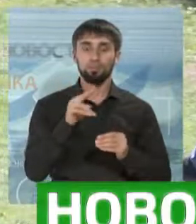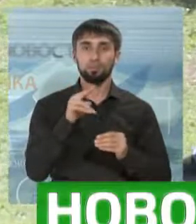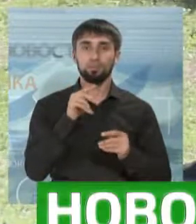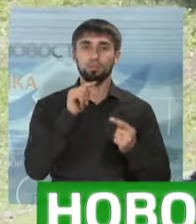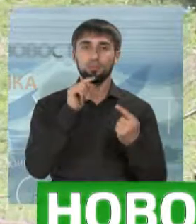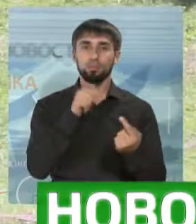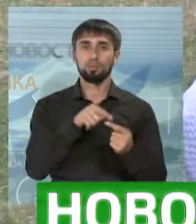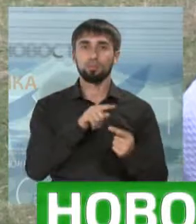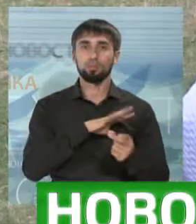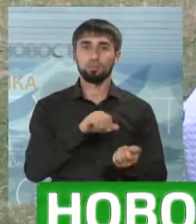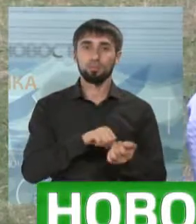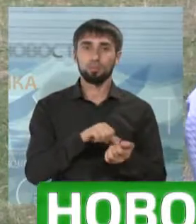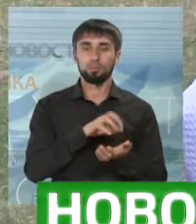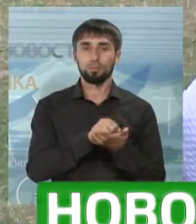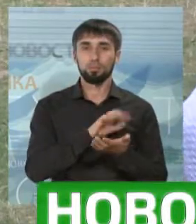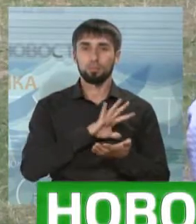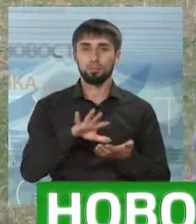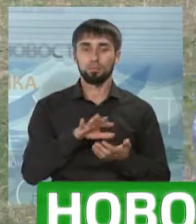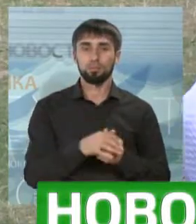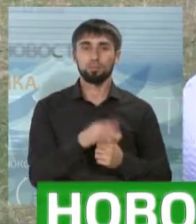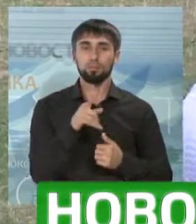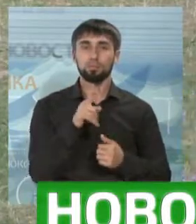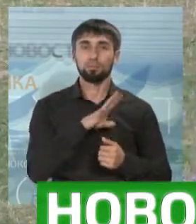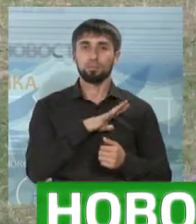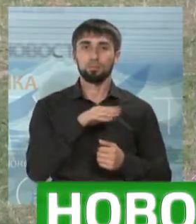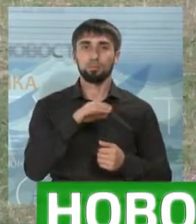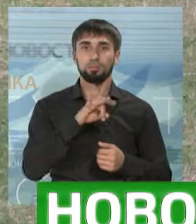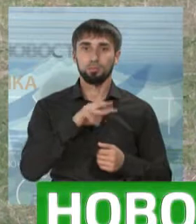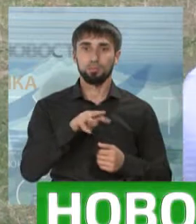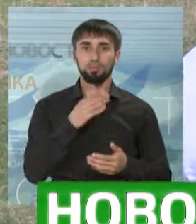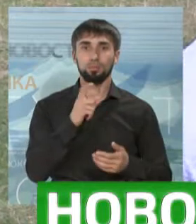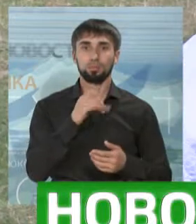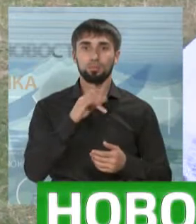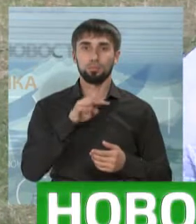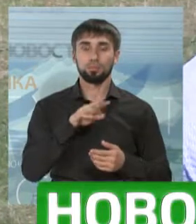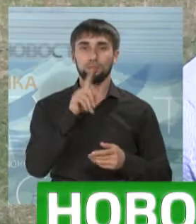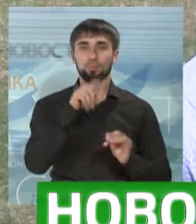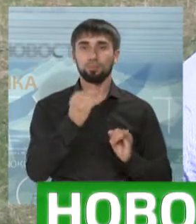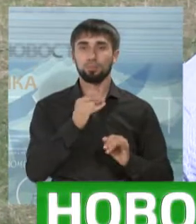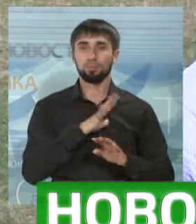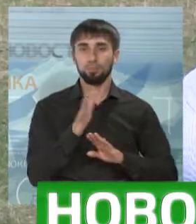негативного влияния. Экстремизм, терроризм, цоихи, водду, атышхама, шехту,